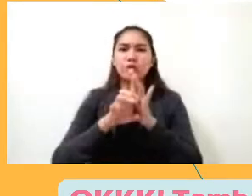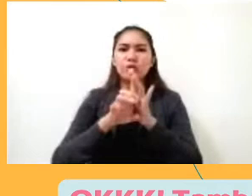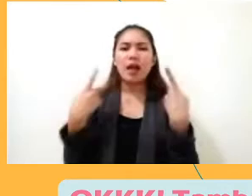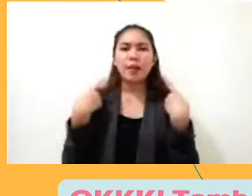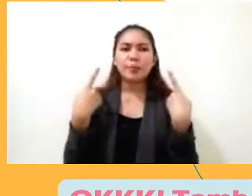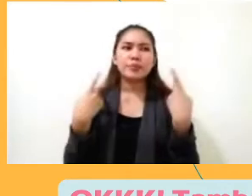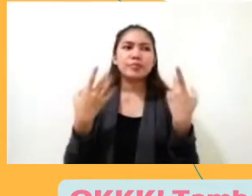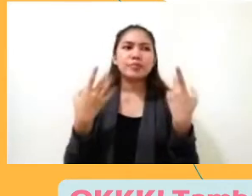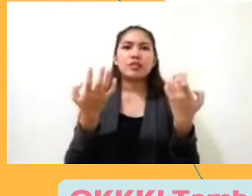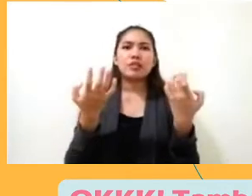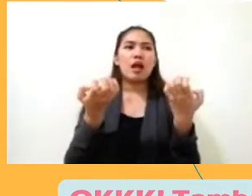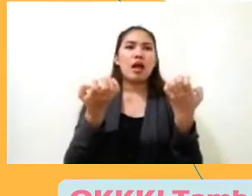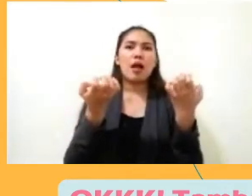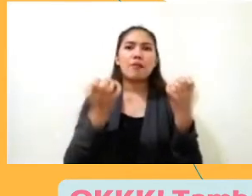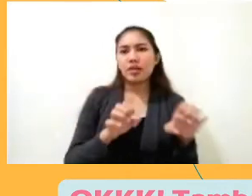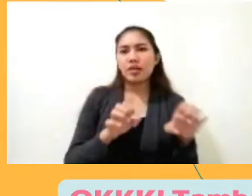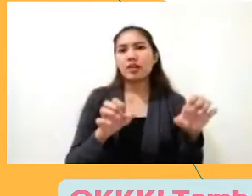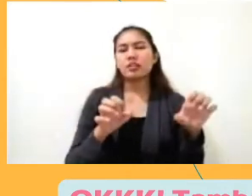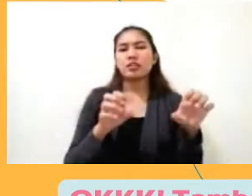event na